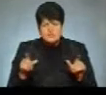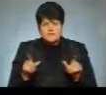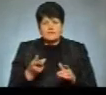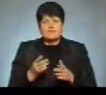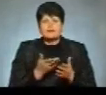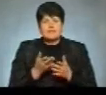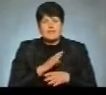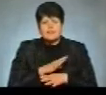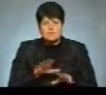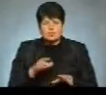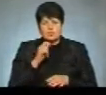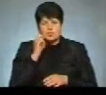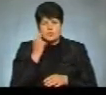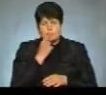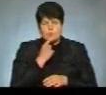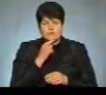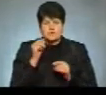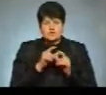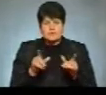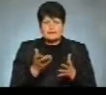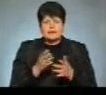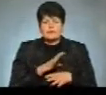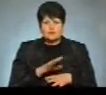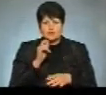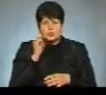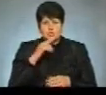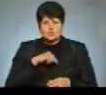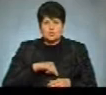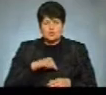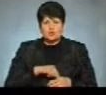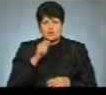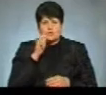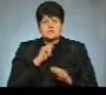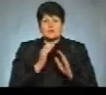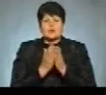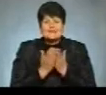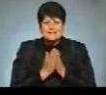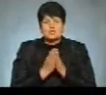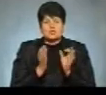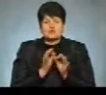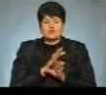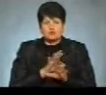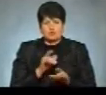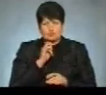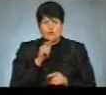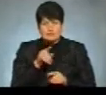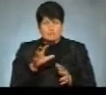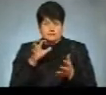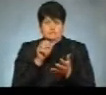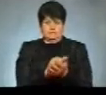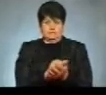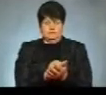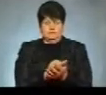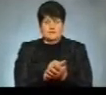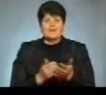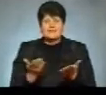було україномовних шкіл, де не було українського духу, де не було української книжки, не було нічого українського. От там він закріпився. Там,